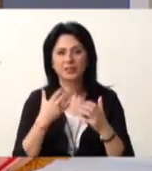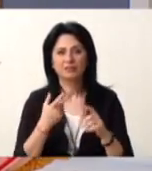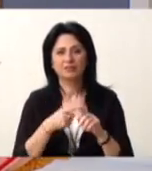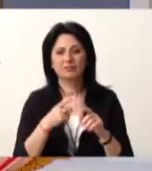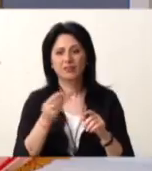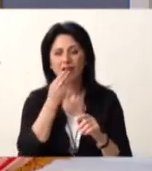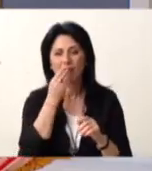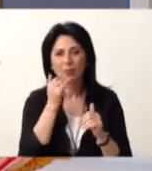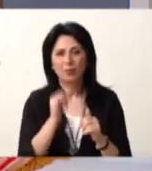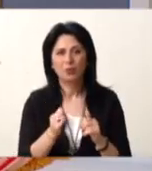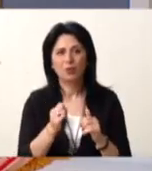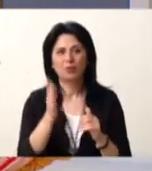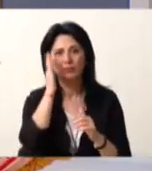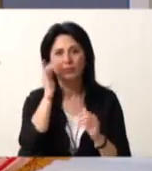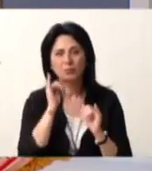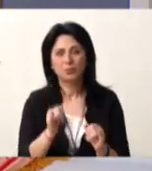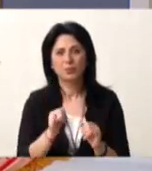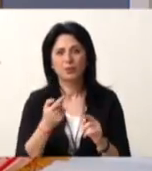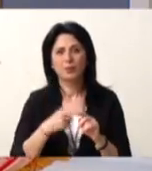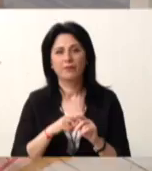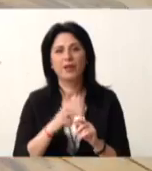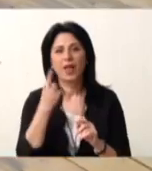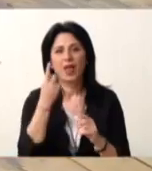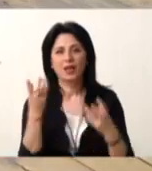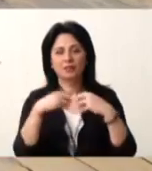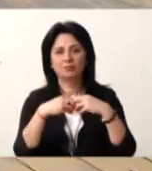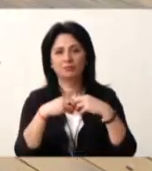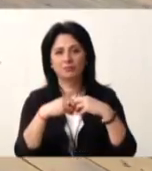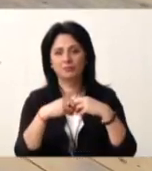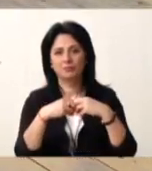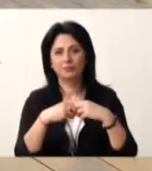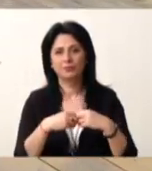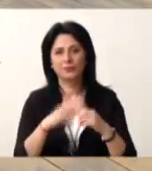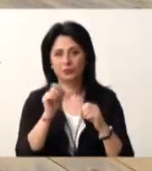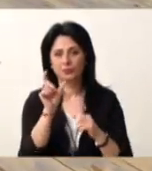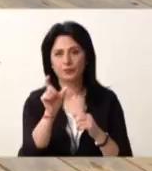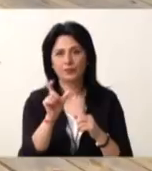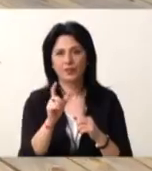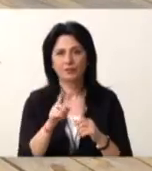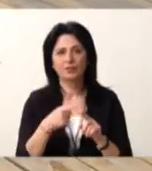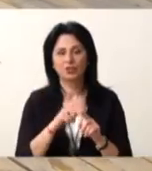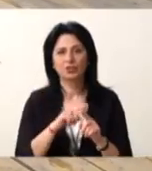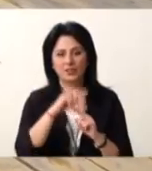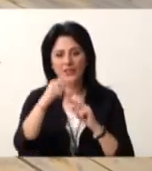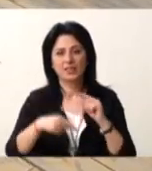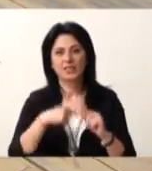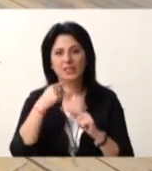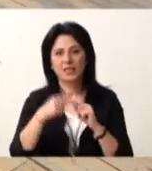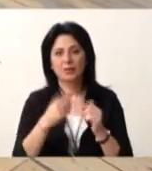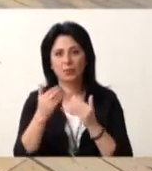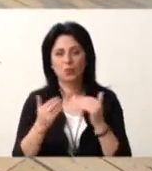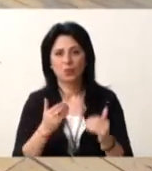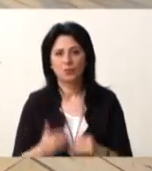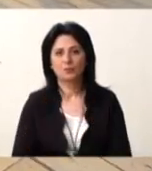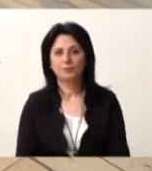კვების რეჟიმის დარღვევა. ანუ რეალურად ეს ერთი ერთ კომპლექსში შეგვიძლია მანკიერი წრის სხვადასხვა როლია.